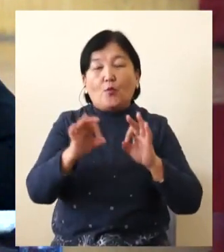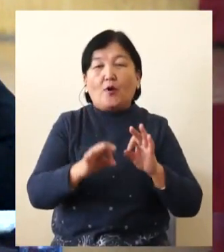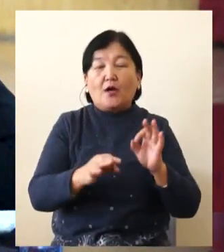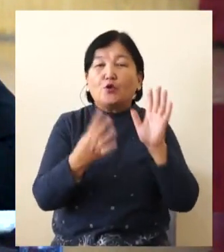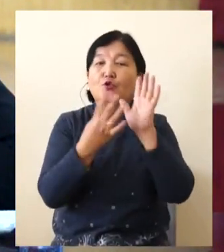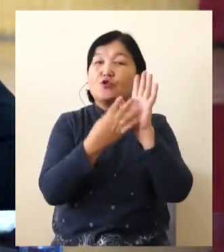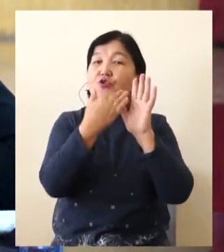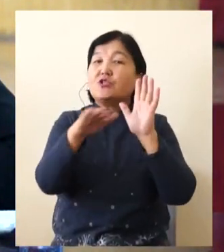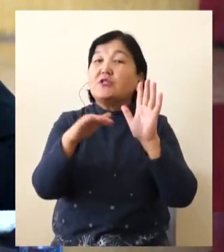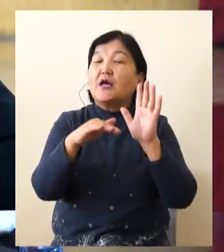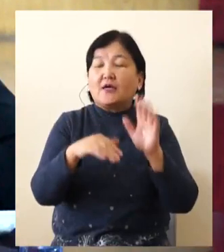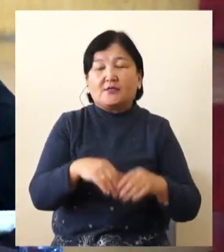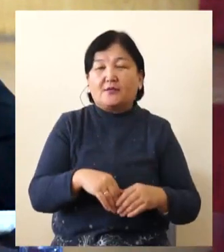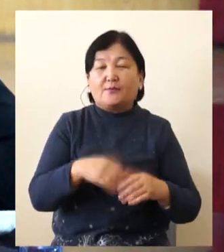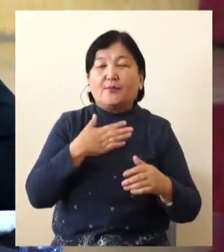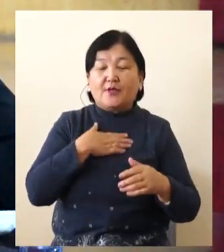хагас болсон.